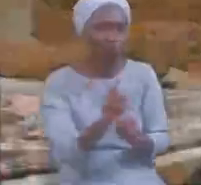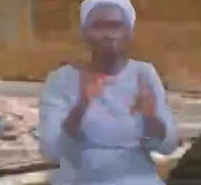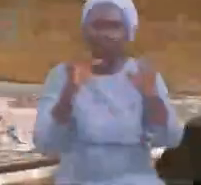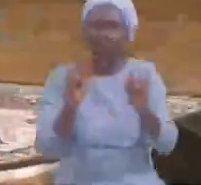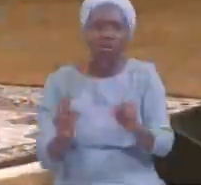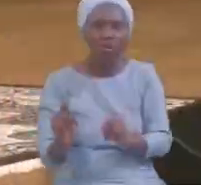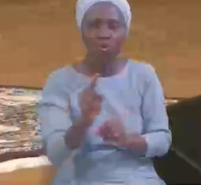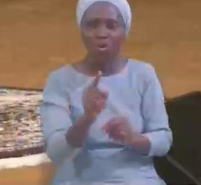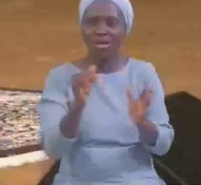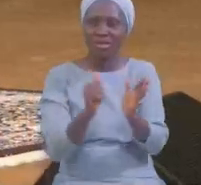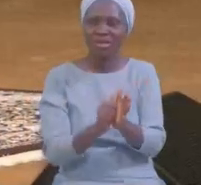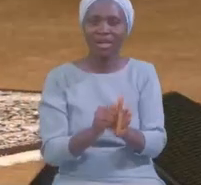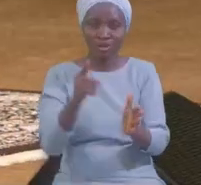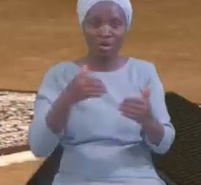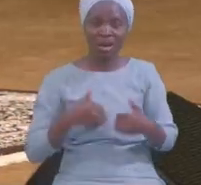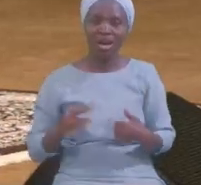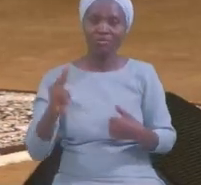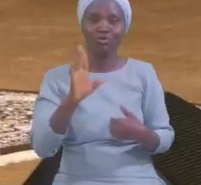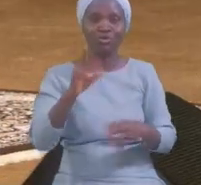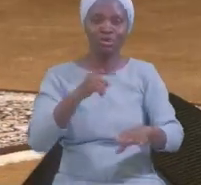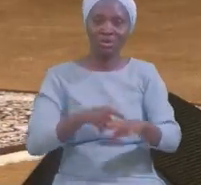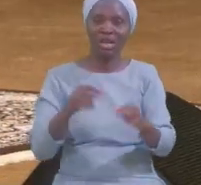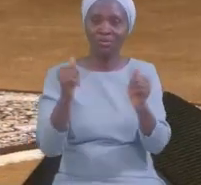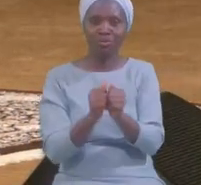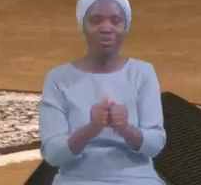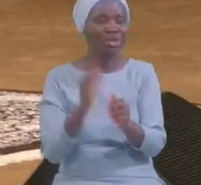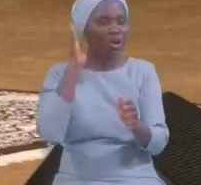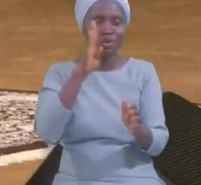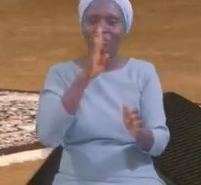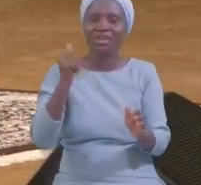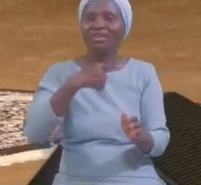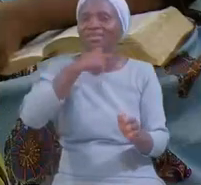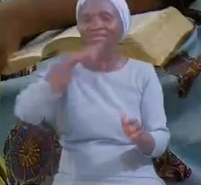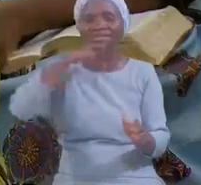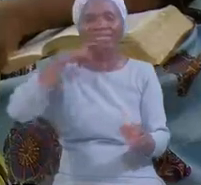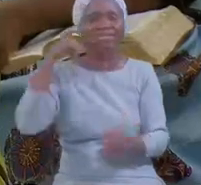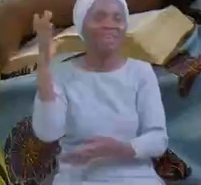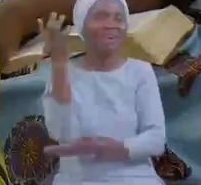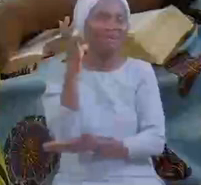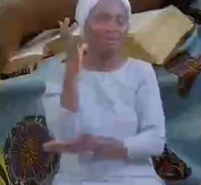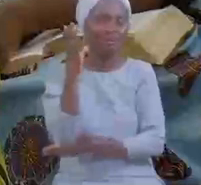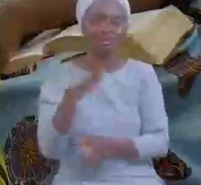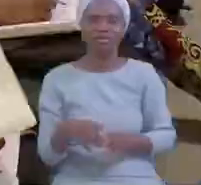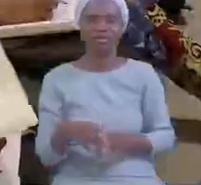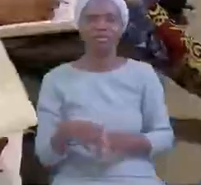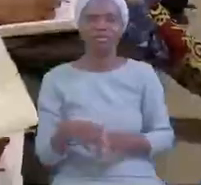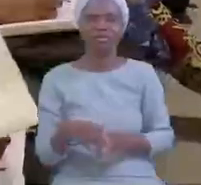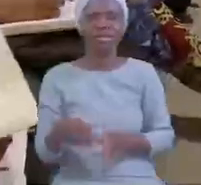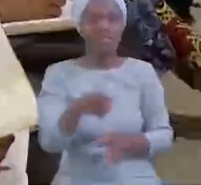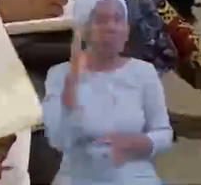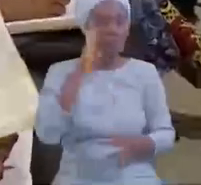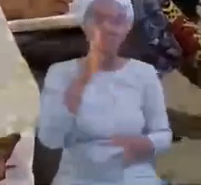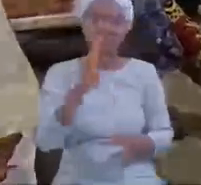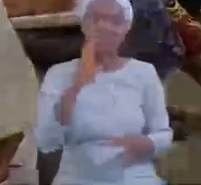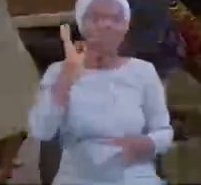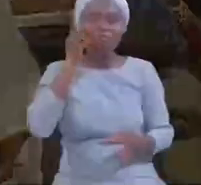personne maintenant avec laquelle vous dépensez votre... Il n'y a personne sur qui vous dépensez ou pour qui vous dépensez